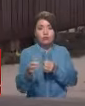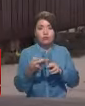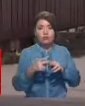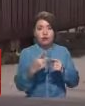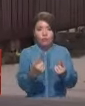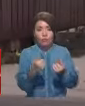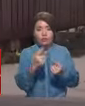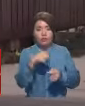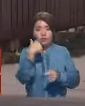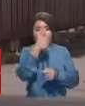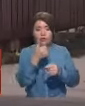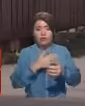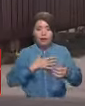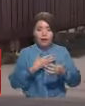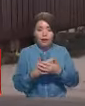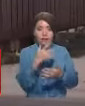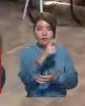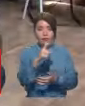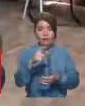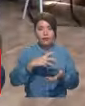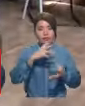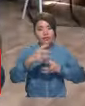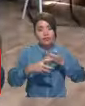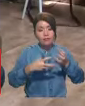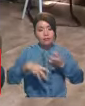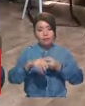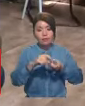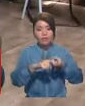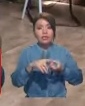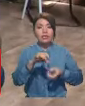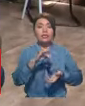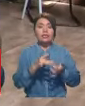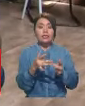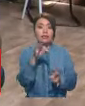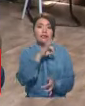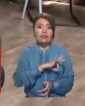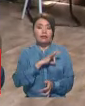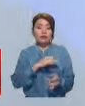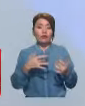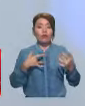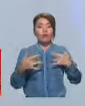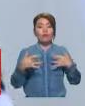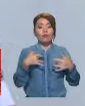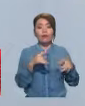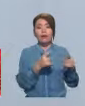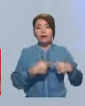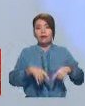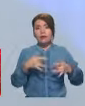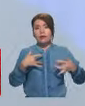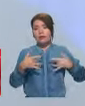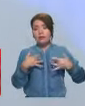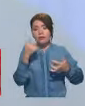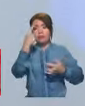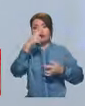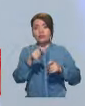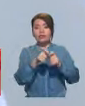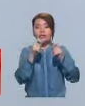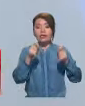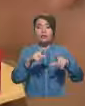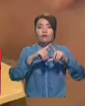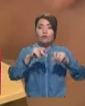его жители – активные пользователи всемирной паутины. В местном клубе кипит работа по организации концертов. А школьники